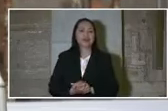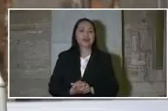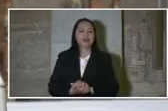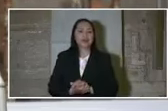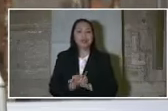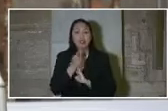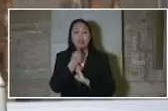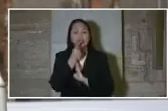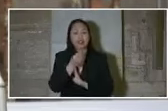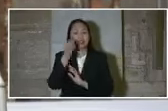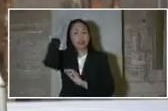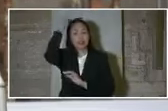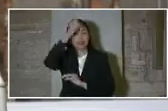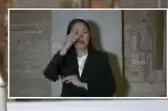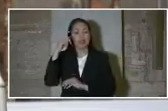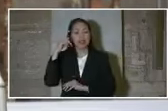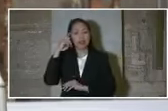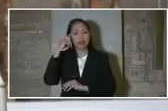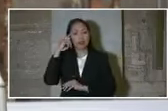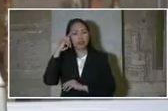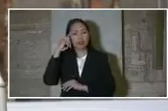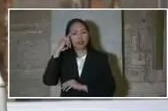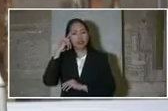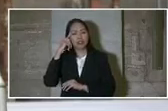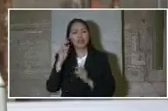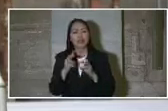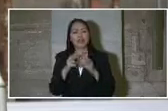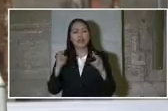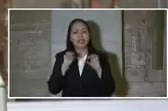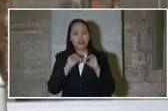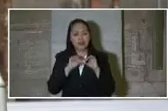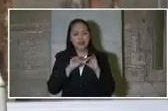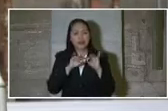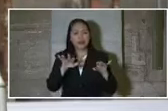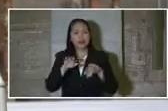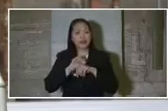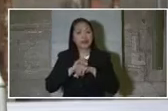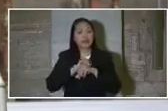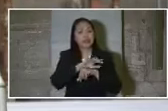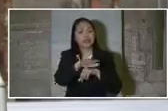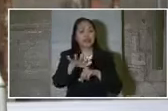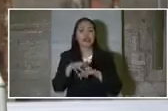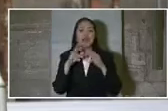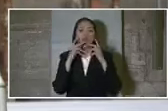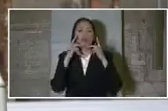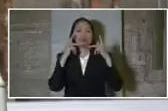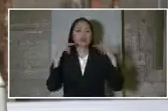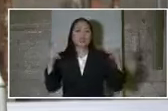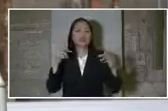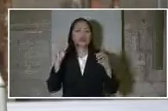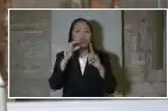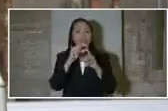Sabi ni San Pablo, kaya epektibo ang kanyang pagpapahayag ng salita ng Diyos